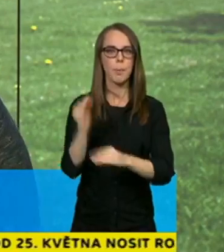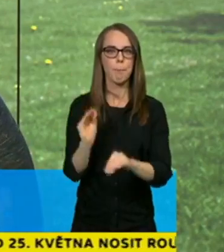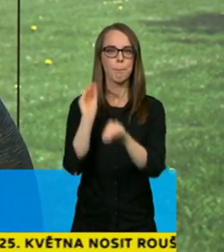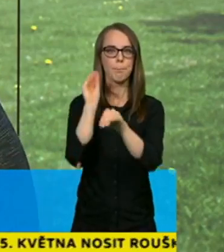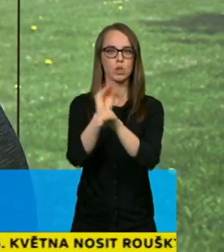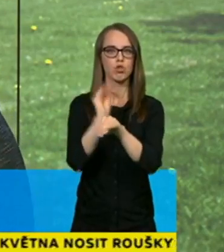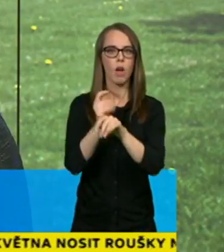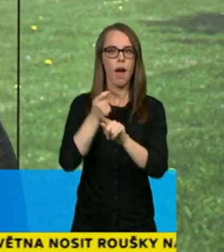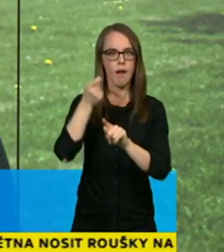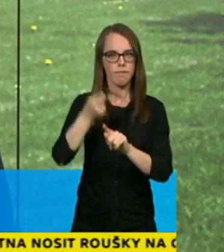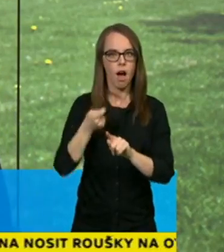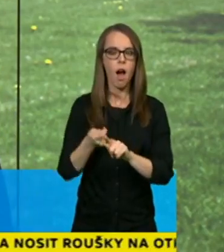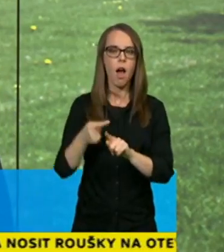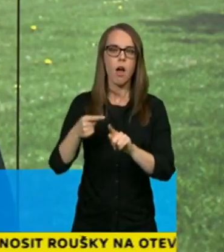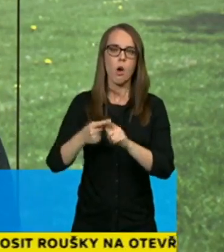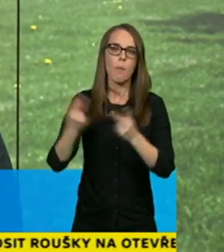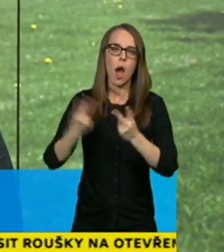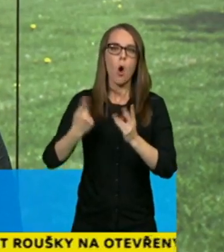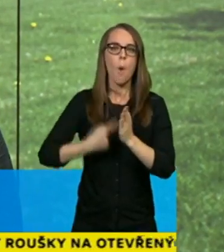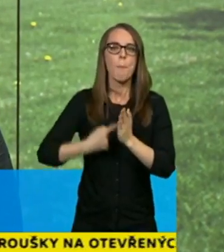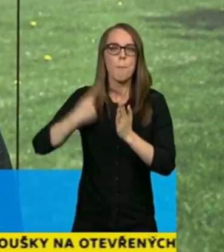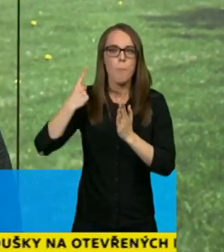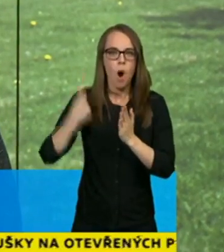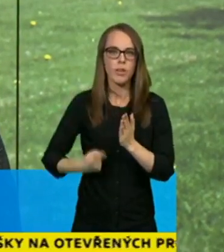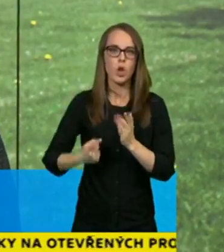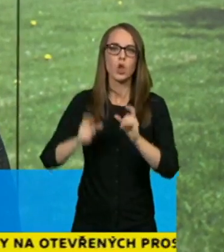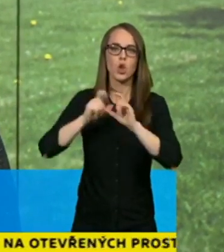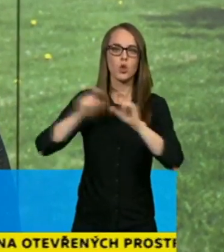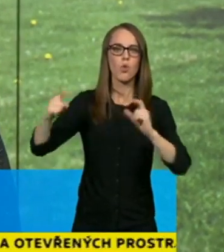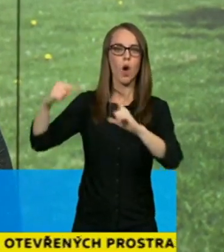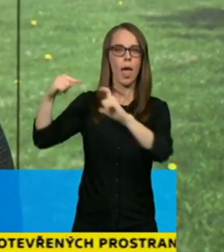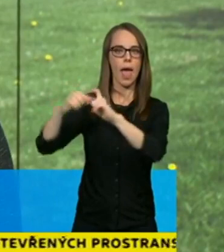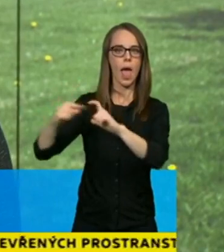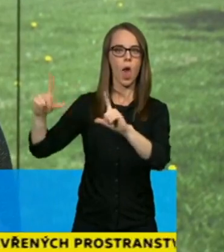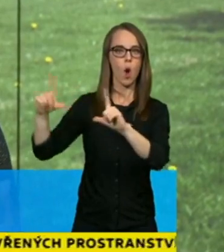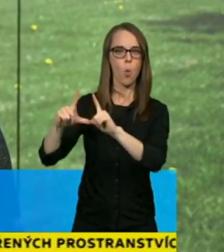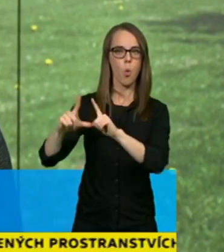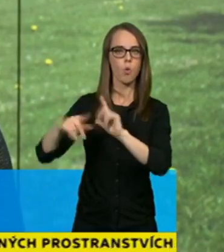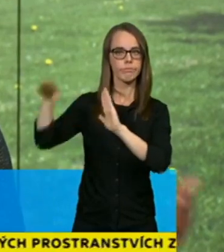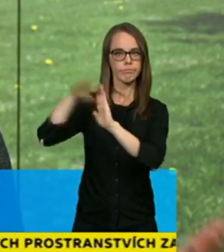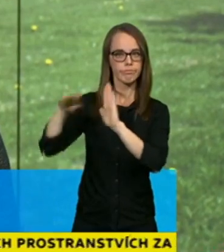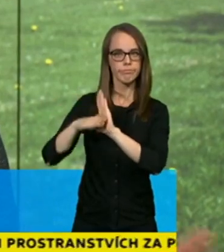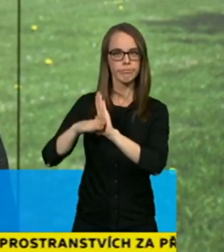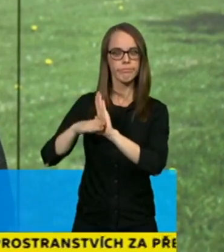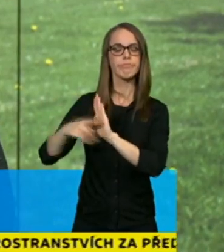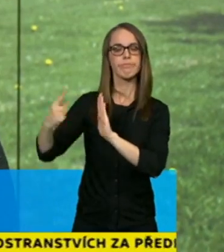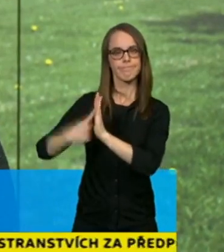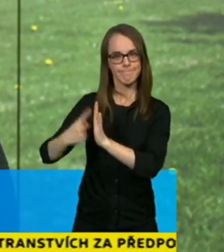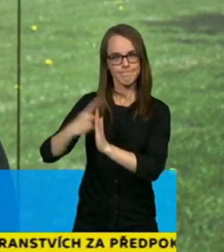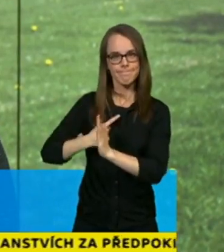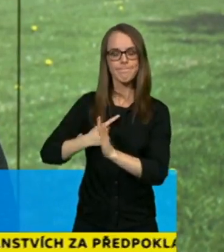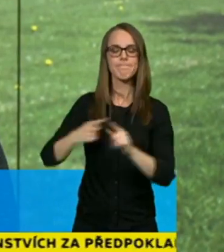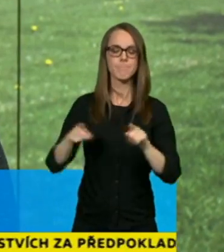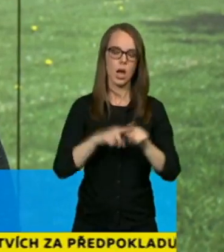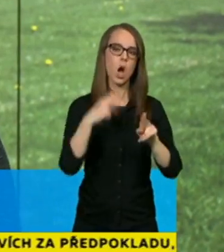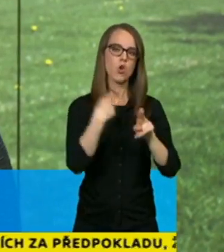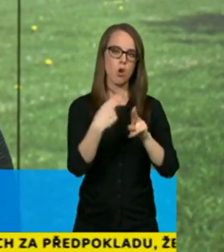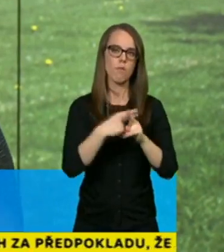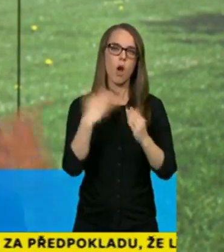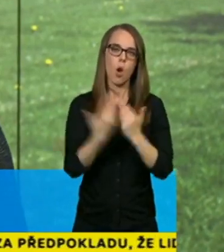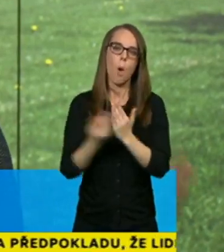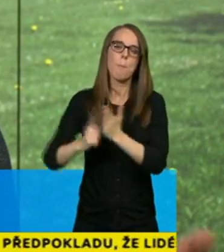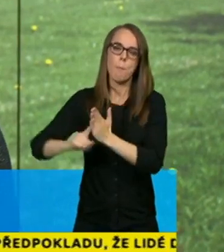jsme byli povinni implementovat na základě evropských předpisů. Novela prošla řádným legislativním